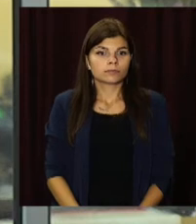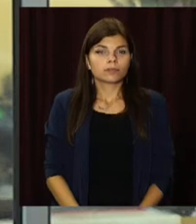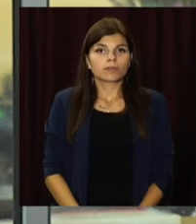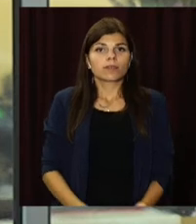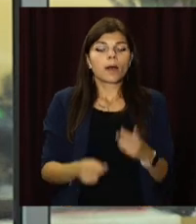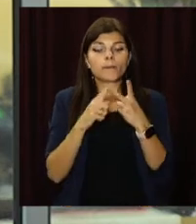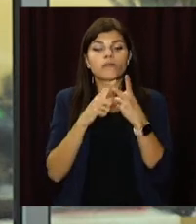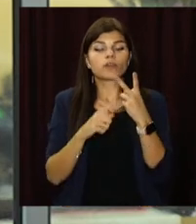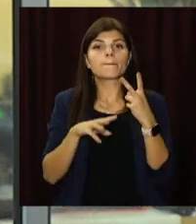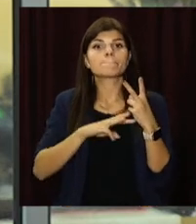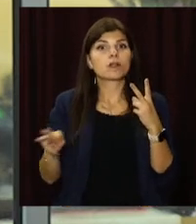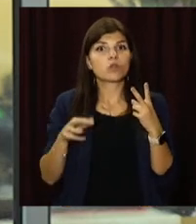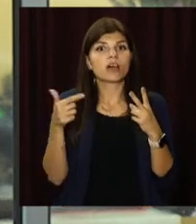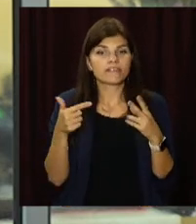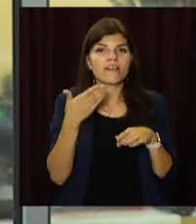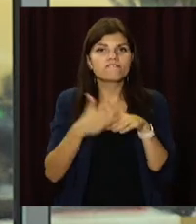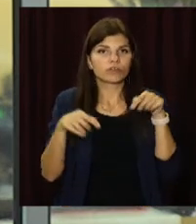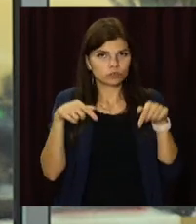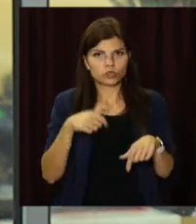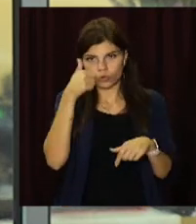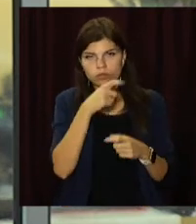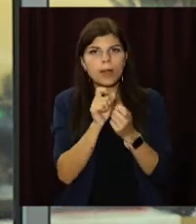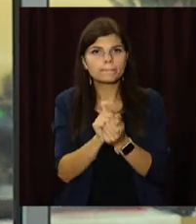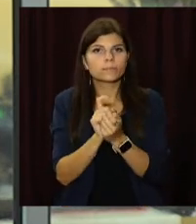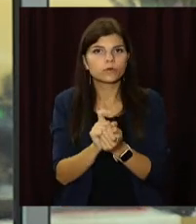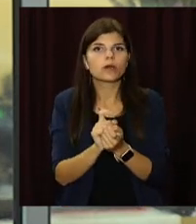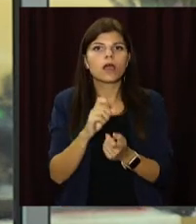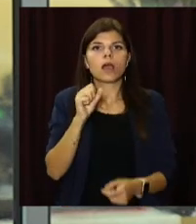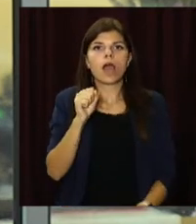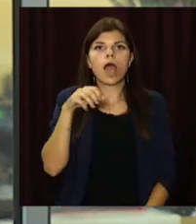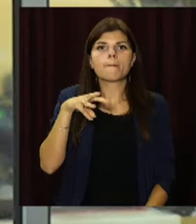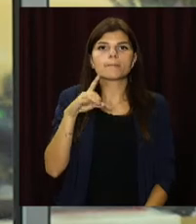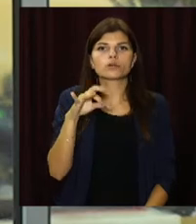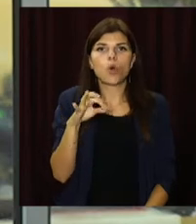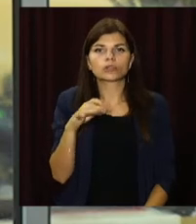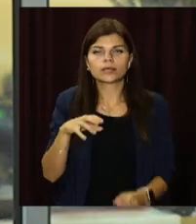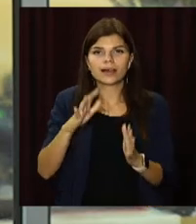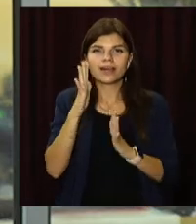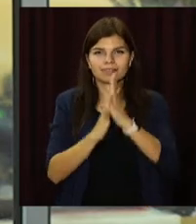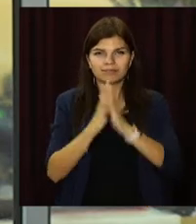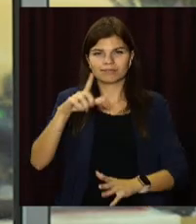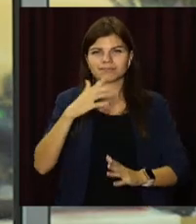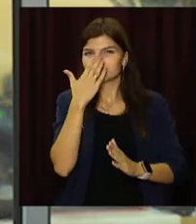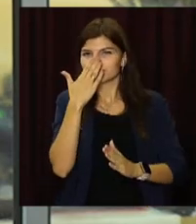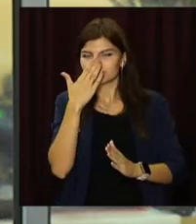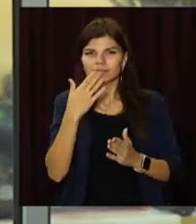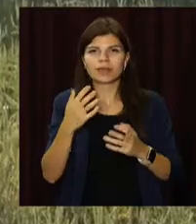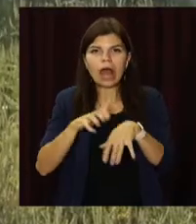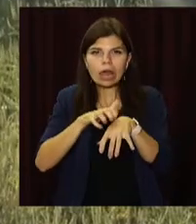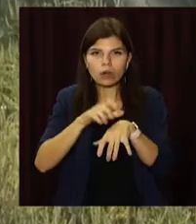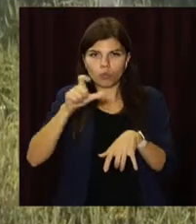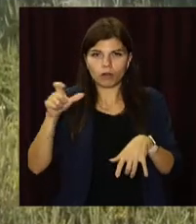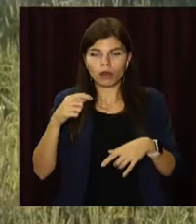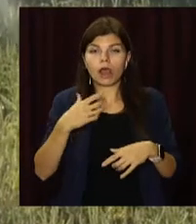Півтора мільйона гривень виділили цьогоріч на боротьбу з амброзією з міського бюджету. Роблять це по-новому. Алергенну